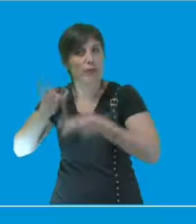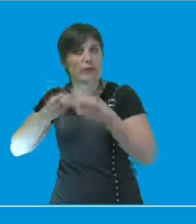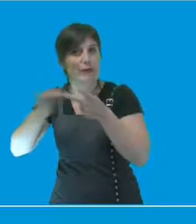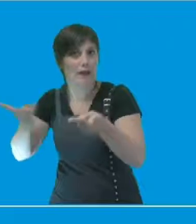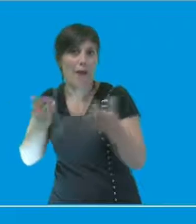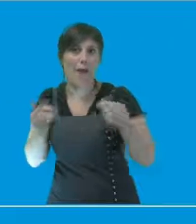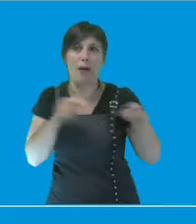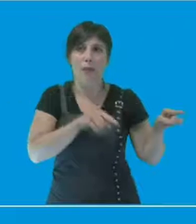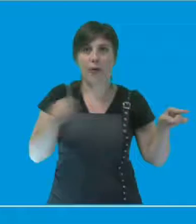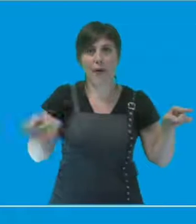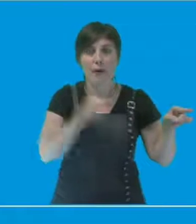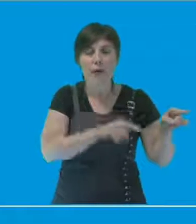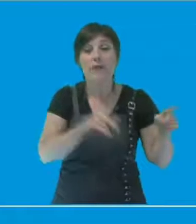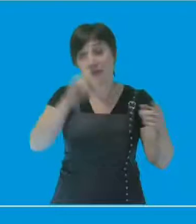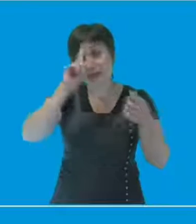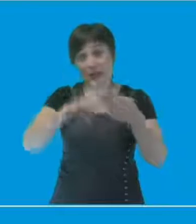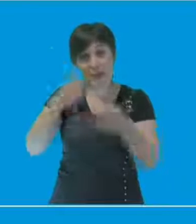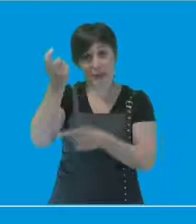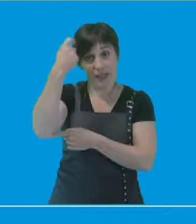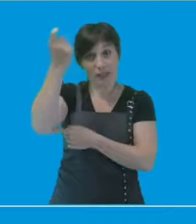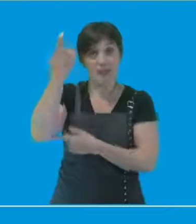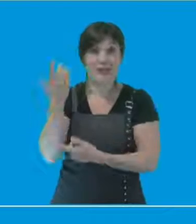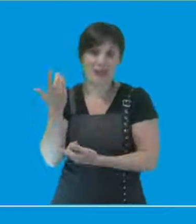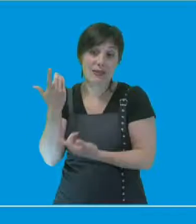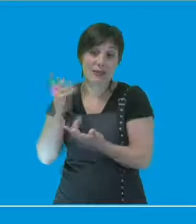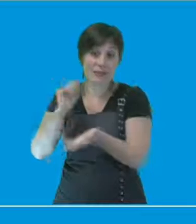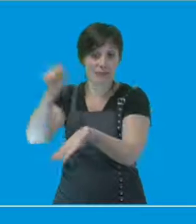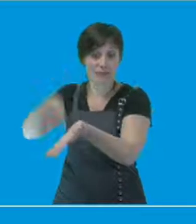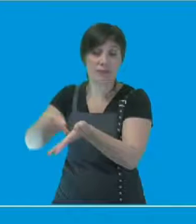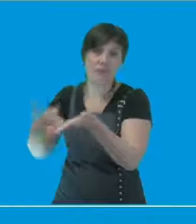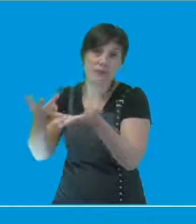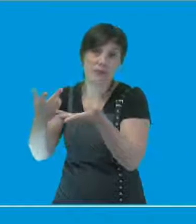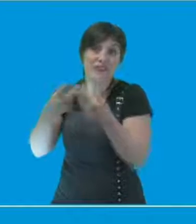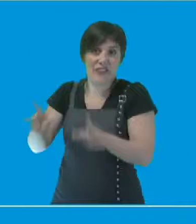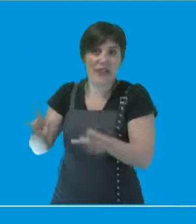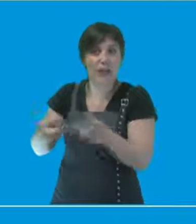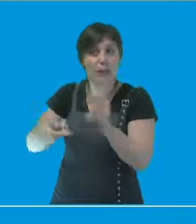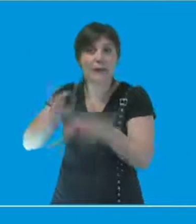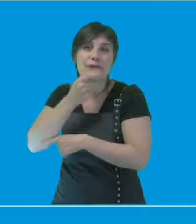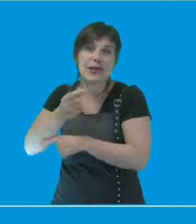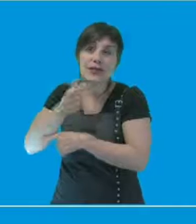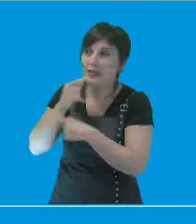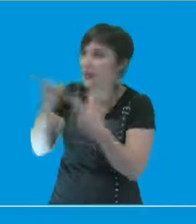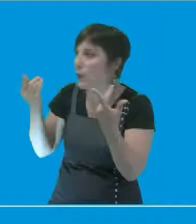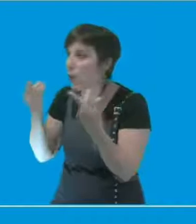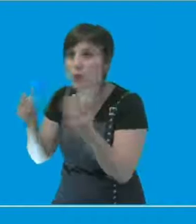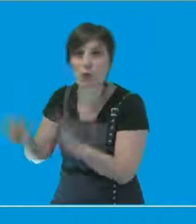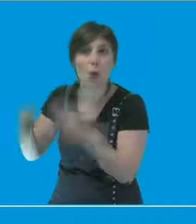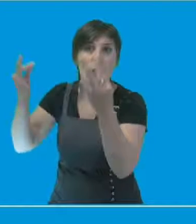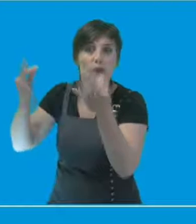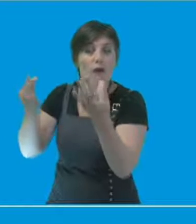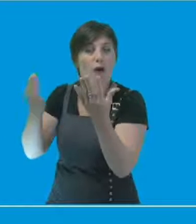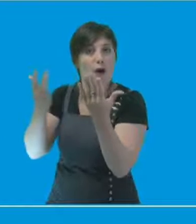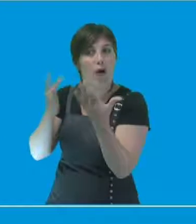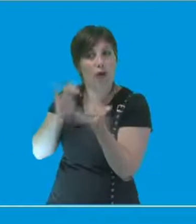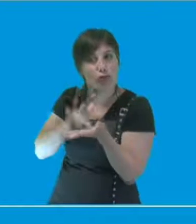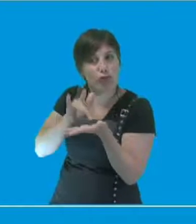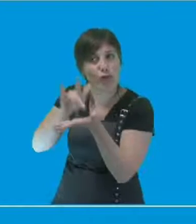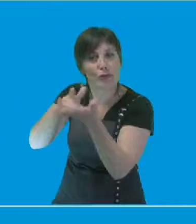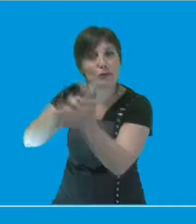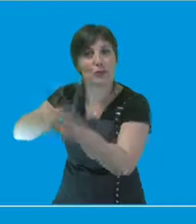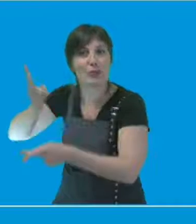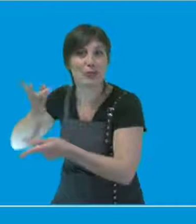par les consommateurs en milieu urbain qu'il est plus facile de s'en procurer et qu'ils expérimentent plus cette substance que les consommateurs en milieu